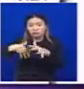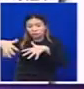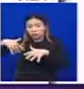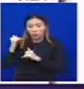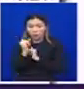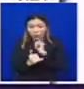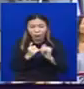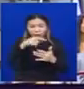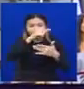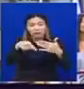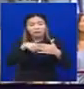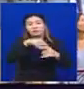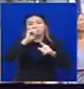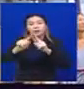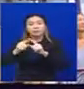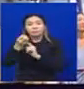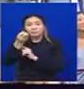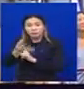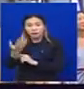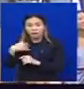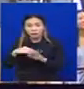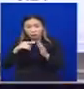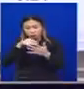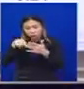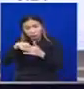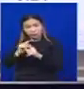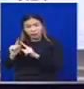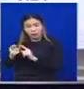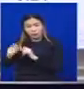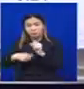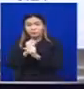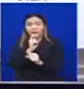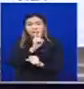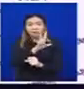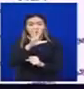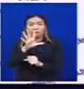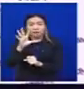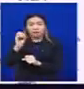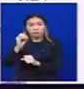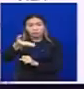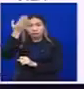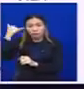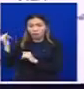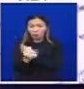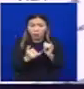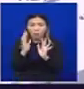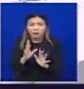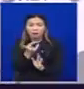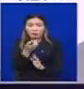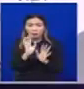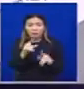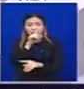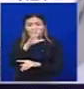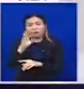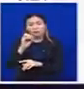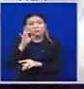ใช้สิทธิ์ออกเสียงประชามติมากกว่าการใช้สิทธิ์ออกเสียงประชามติเมื่อปี2550ที่มีผู้มาใช้สิทธิ์เพียงร้อยละ57อย่าง